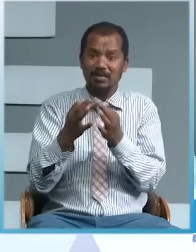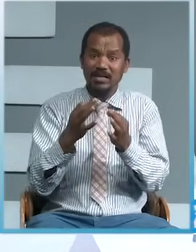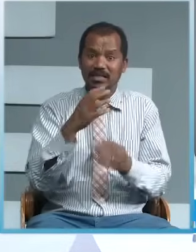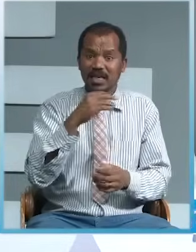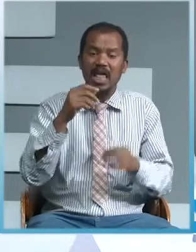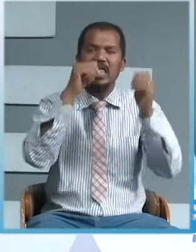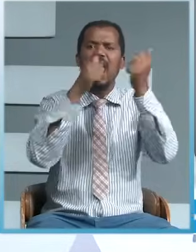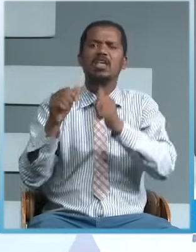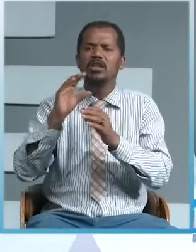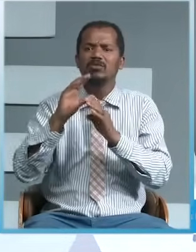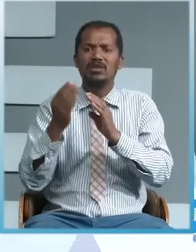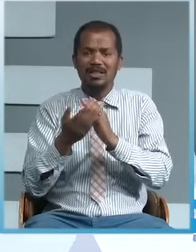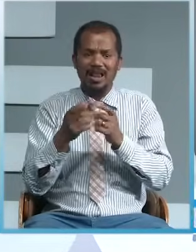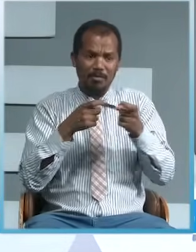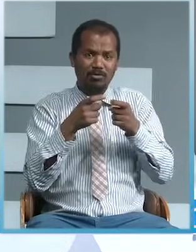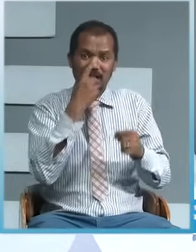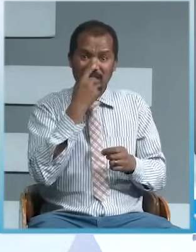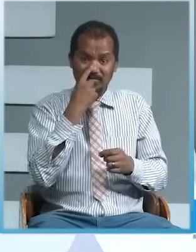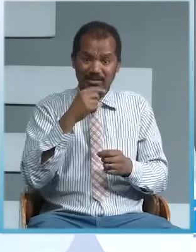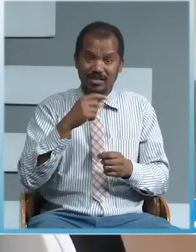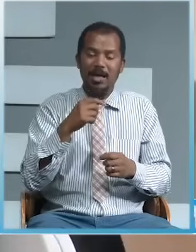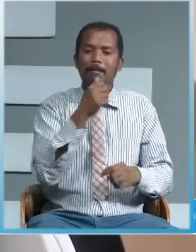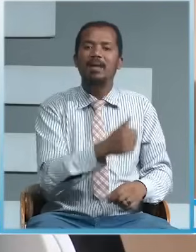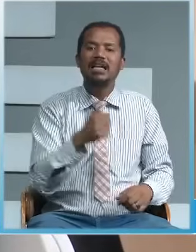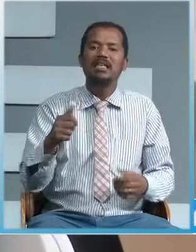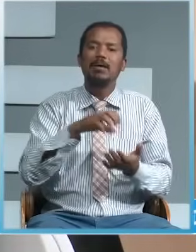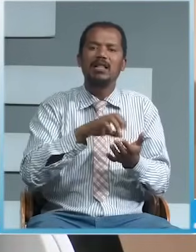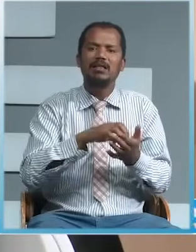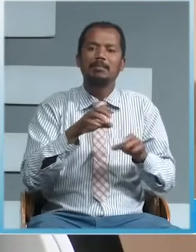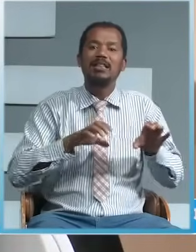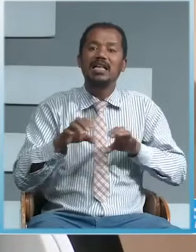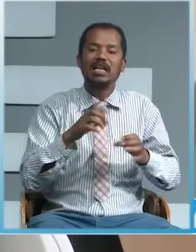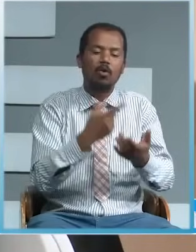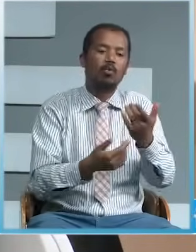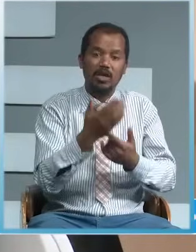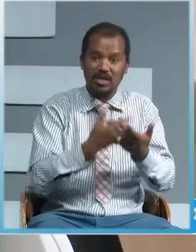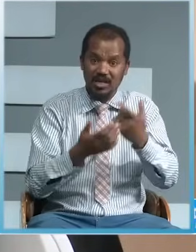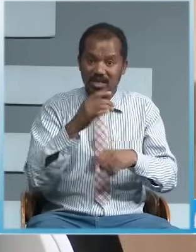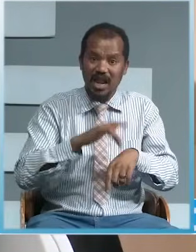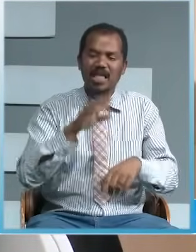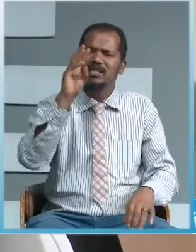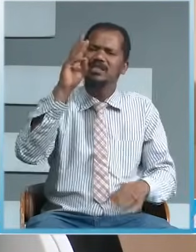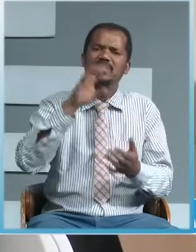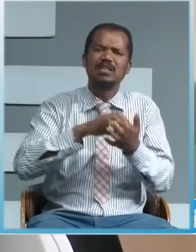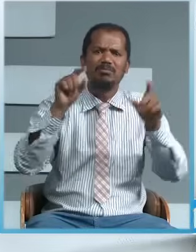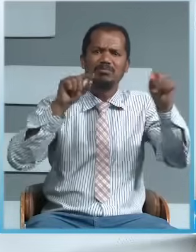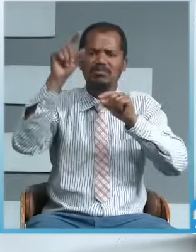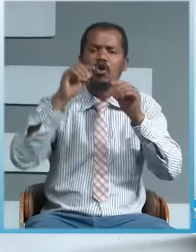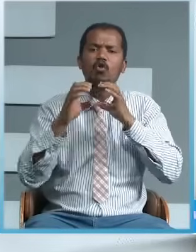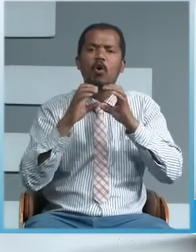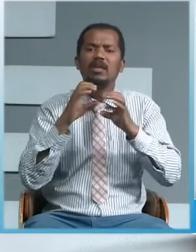ለመግለጽና የአየር ንብረትን ለመቆጣጠር የሚያስችል ልምድን ለመቅሰም በአዲስ አበባ ከተማ በተካሄደው ውይይት ላይ ከ6 ከተሞች